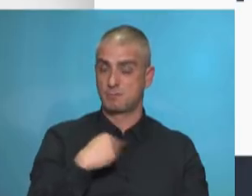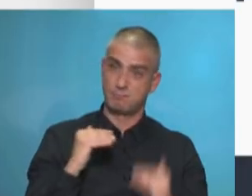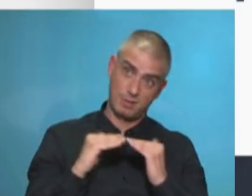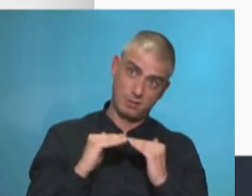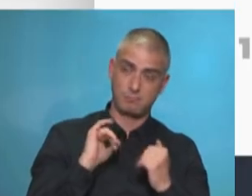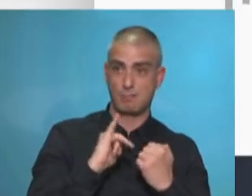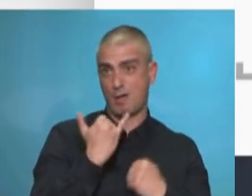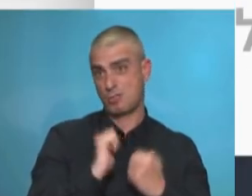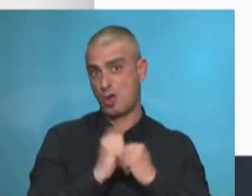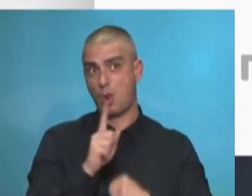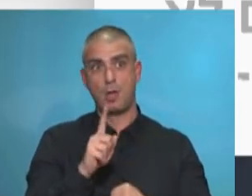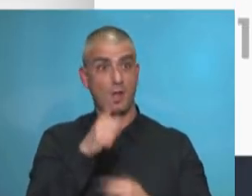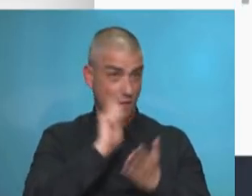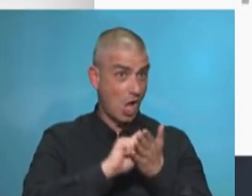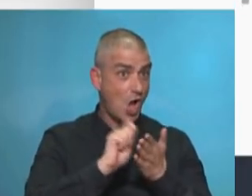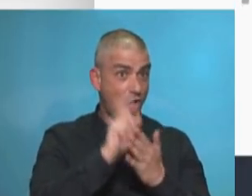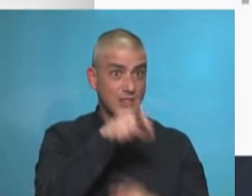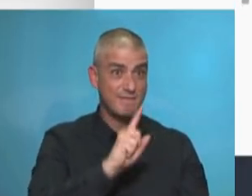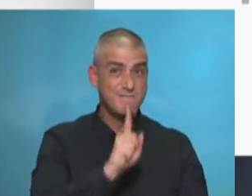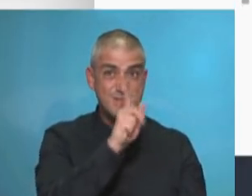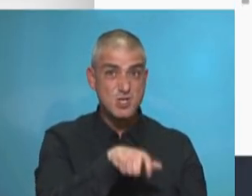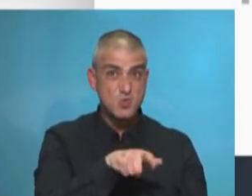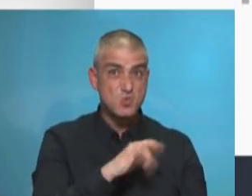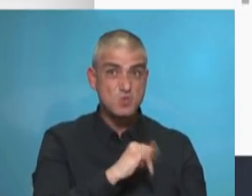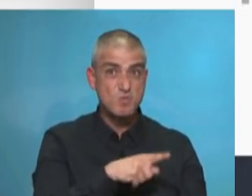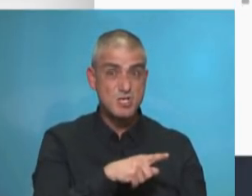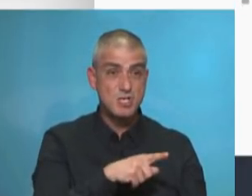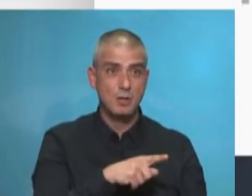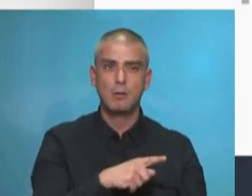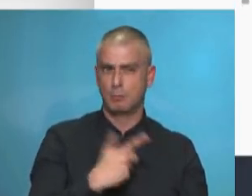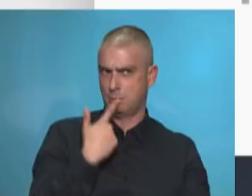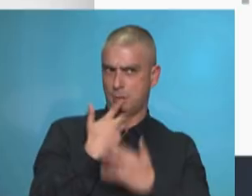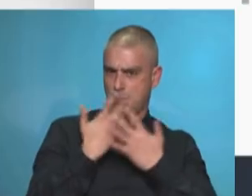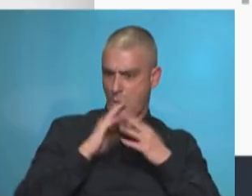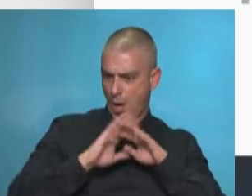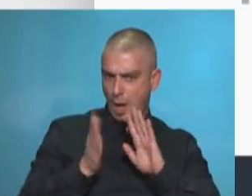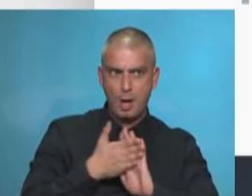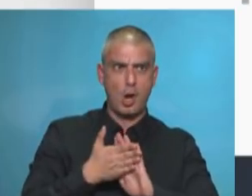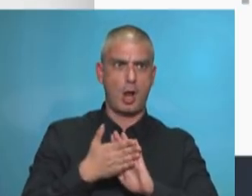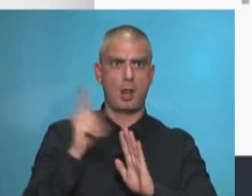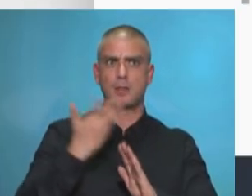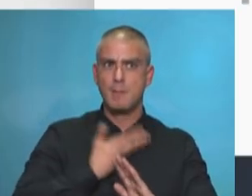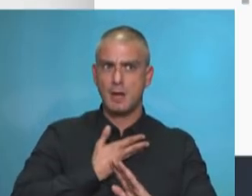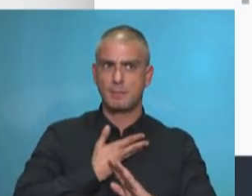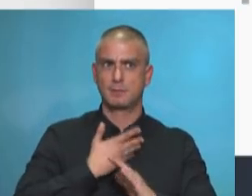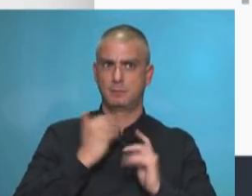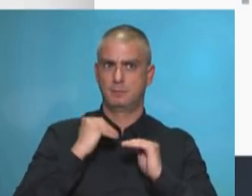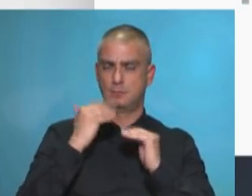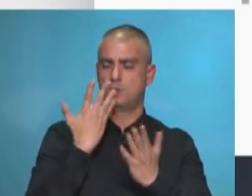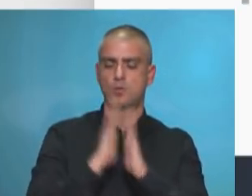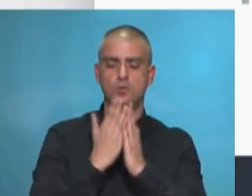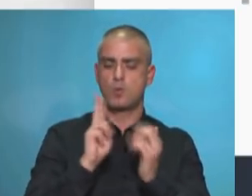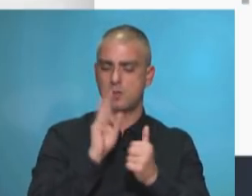לא מתאים לך. אתה כותב לי עליו? מי הוא, מה הוא וכאלה? ברור, הכל את מקבלת.